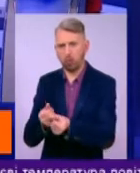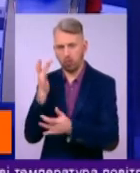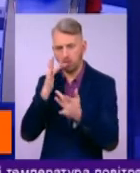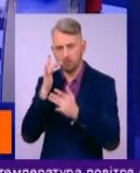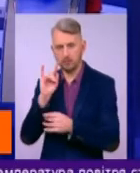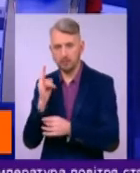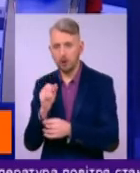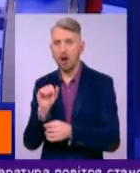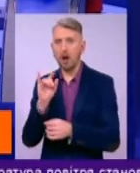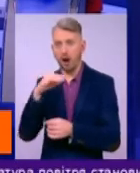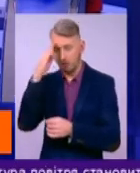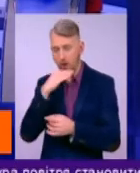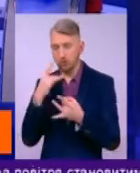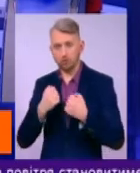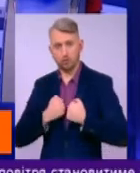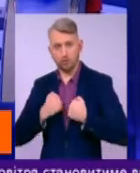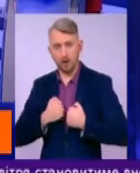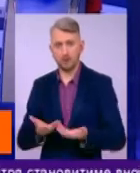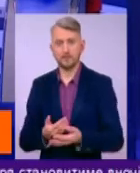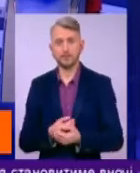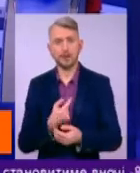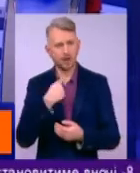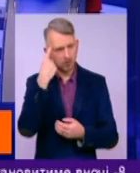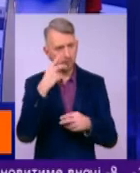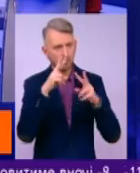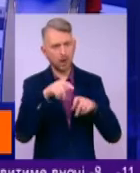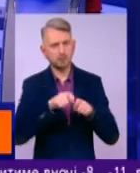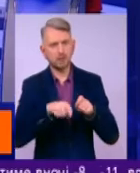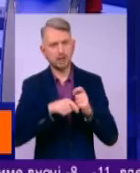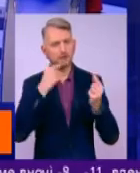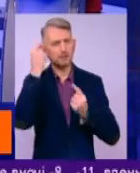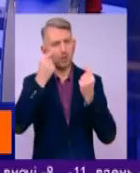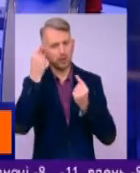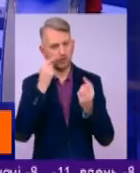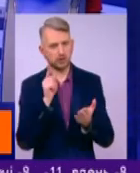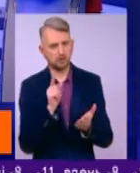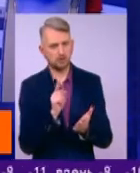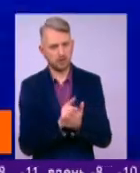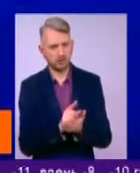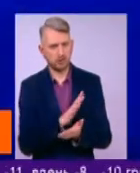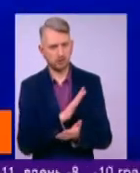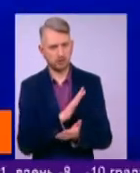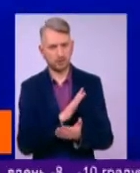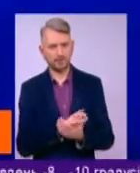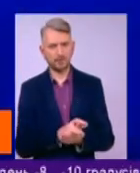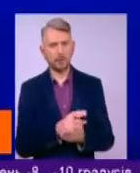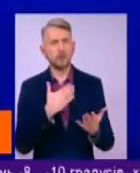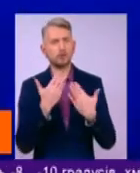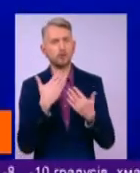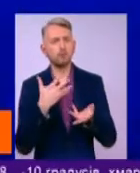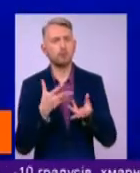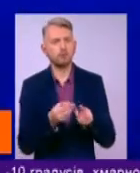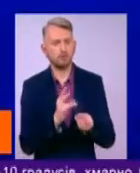її просто купає. Як тут я буде думаю, дивитися закон? Я думаю, все ж таки експертизи психологічні мають відігравати роль стосовно впливу